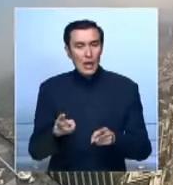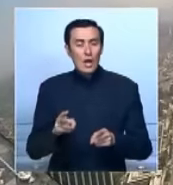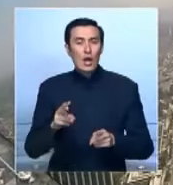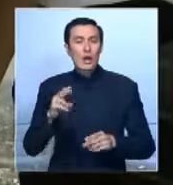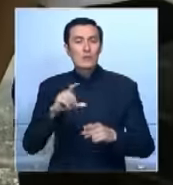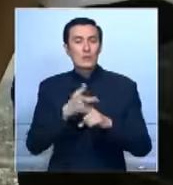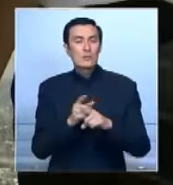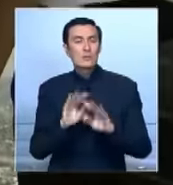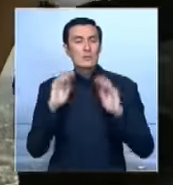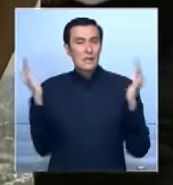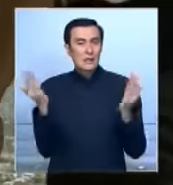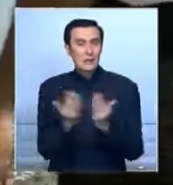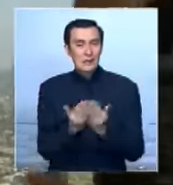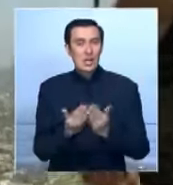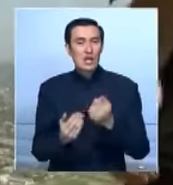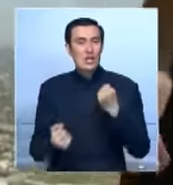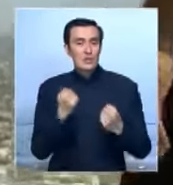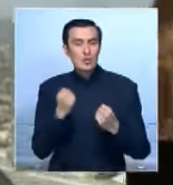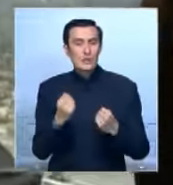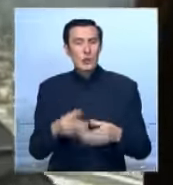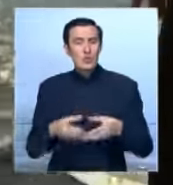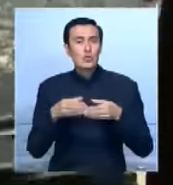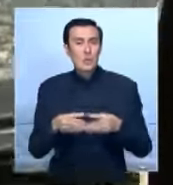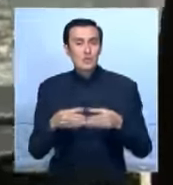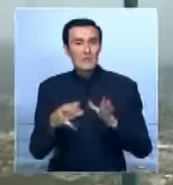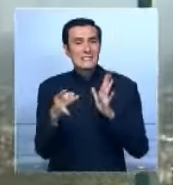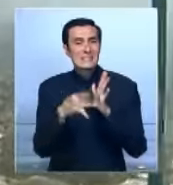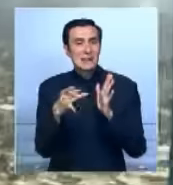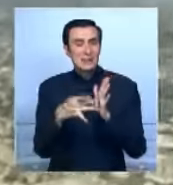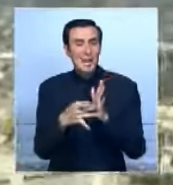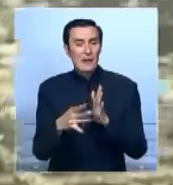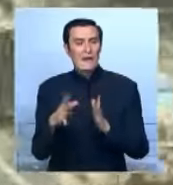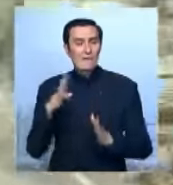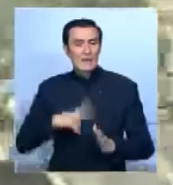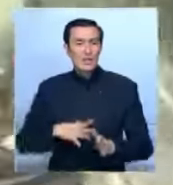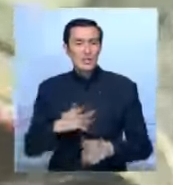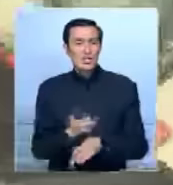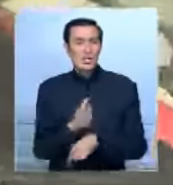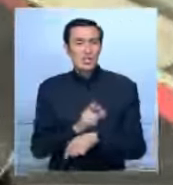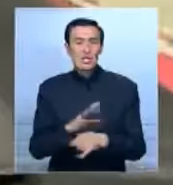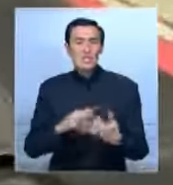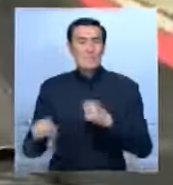конструкция закрыта и сделана из надежного толстого стекла, способного выдержать даже